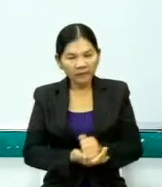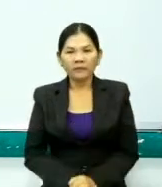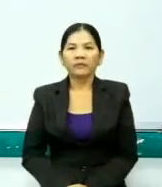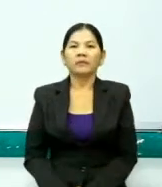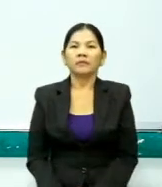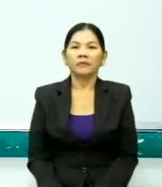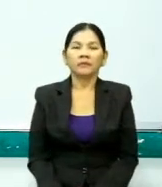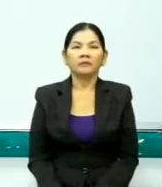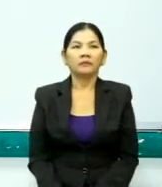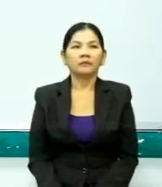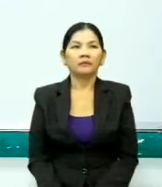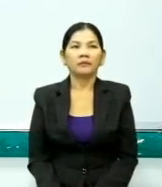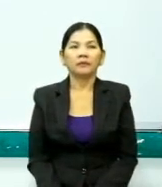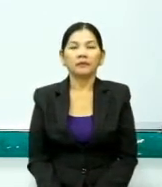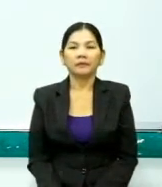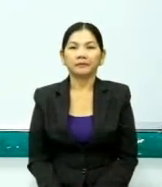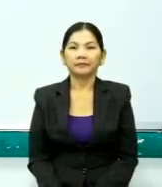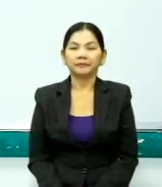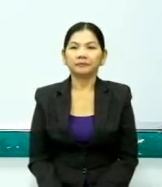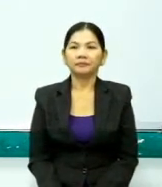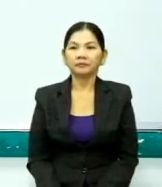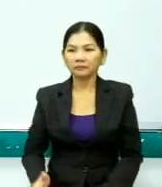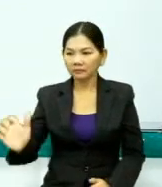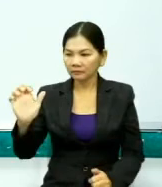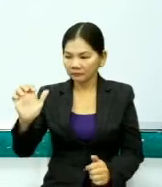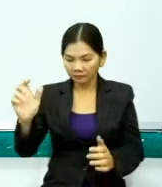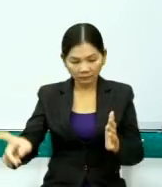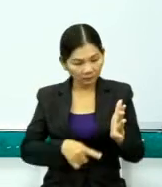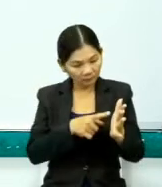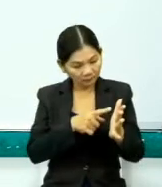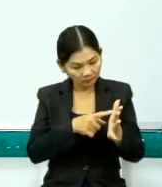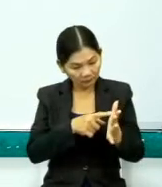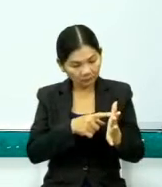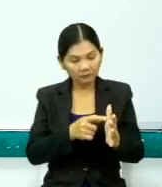còn sẽ nằm đằng tiến chạy